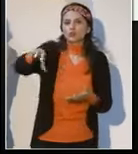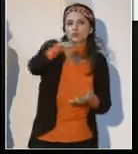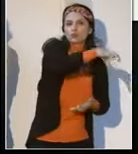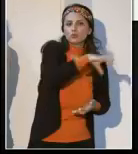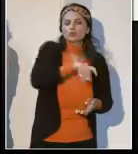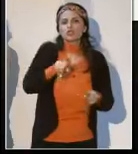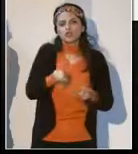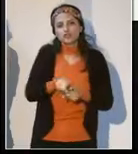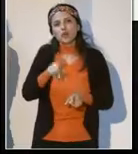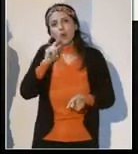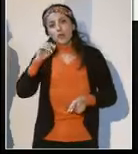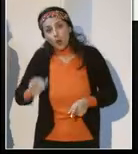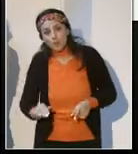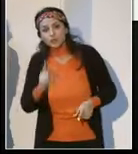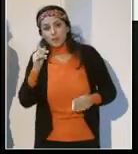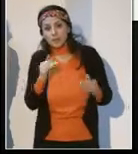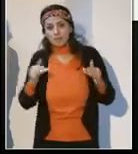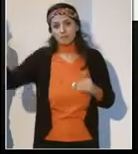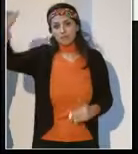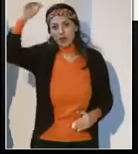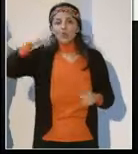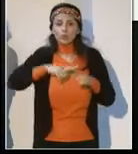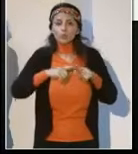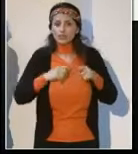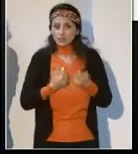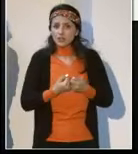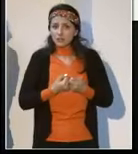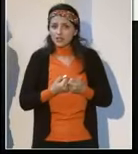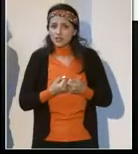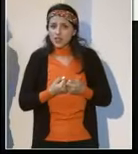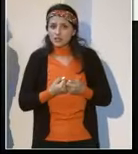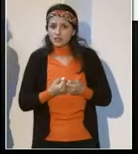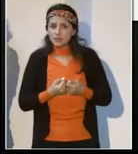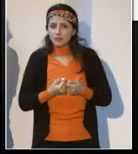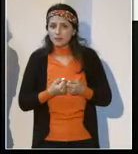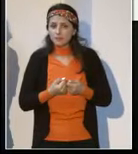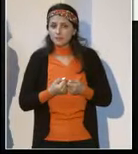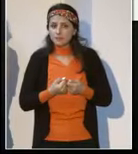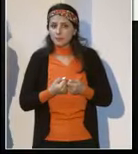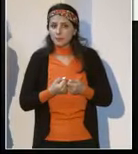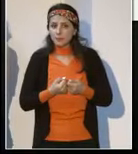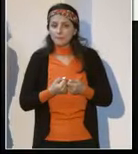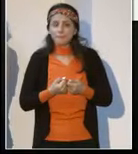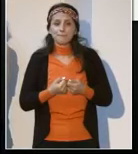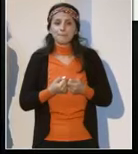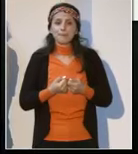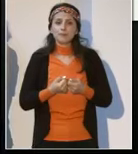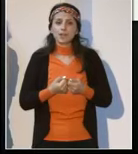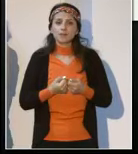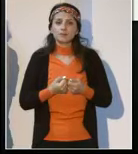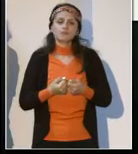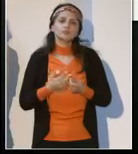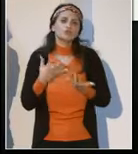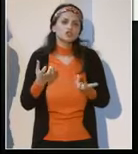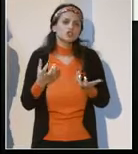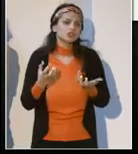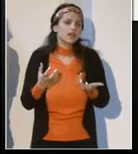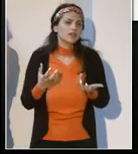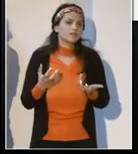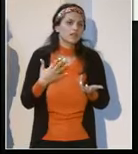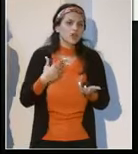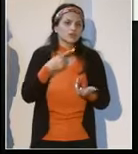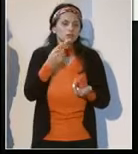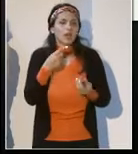cu dizabilități în ceea ce privește posibila să spunem utilizare de către